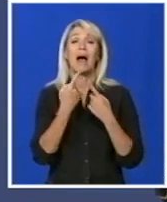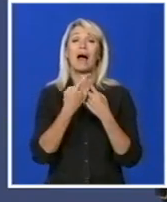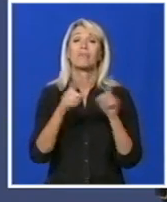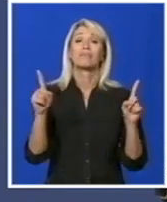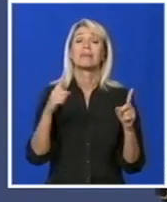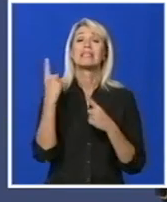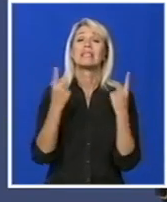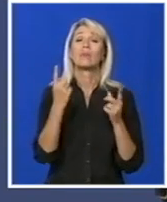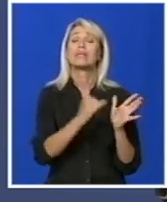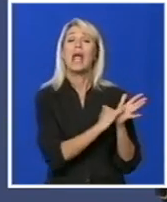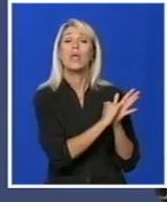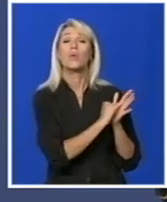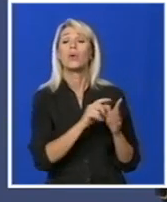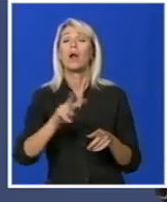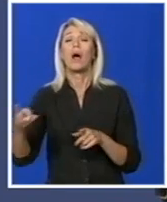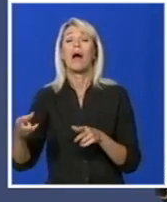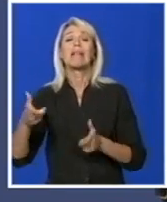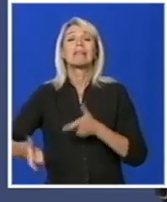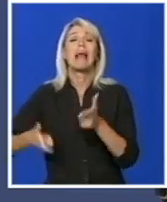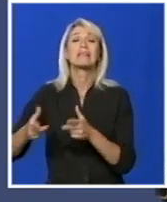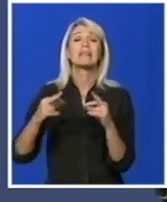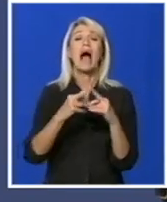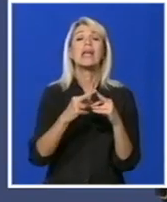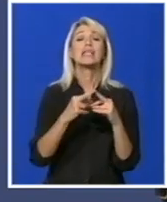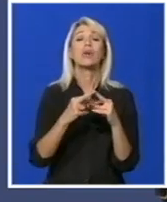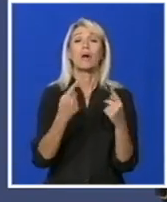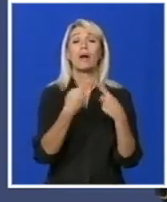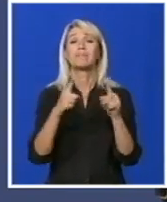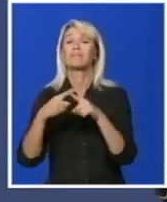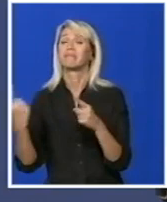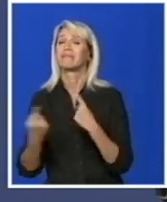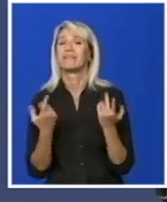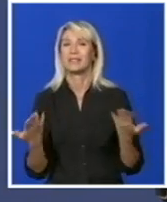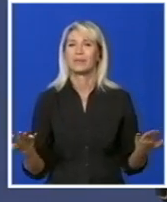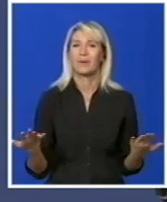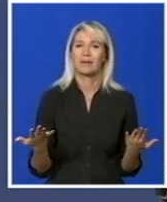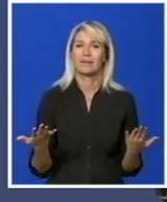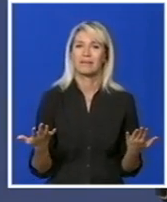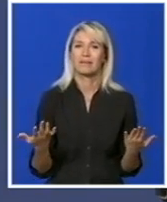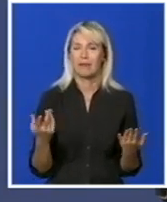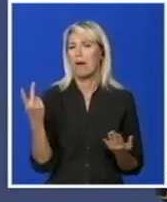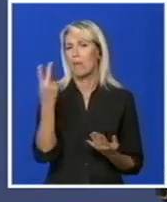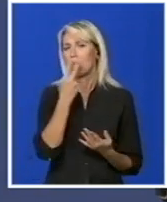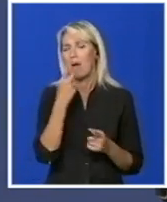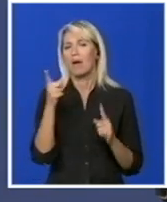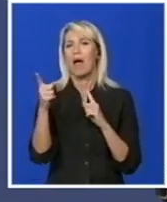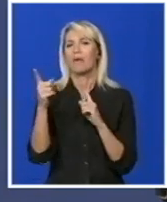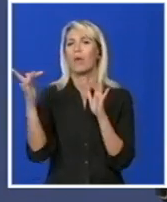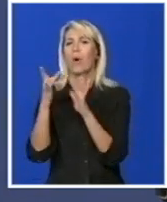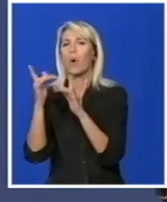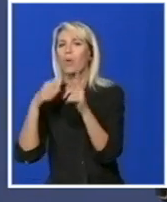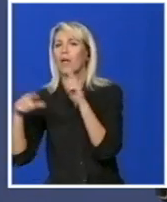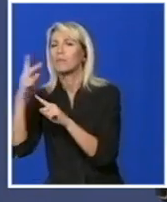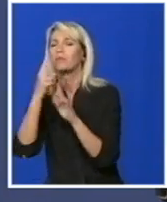na primer, u Teksasu i Arizoni. Znači, tu normalno konsultujemo i kakvi su podaci u